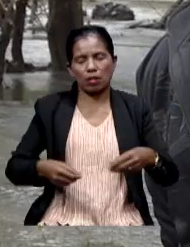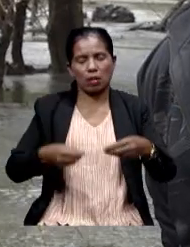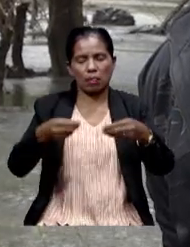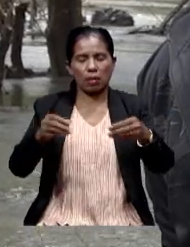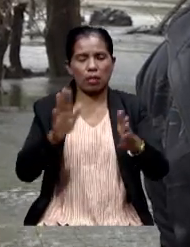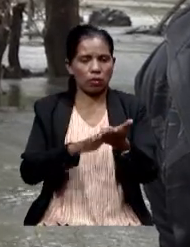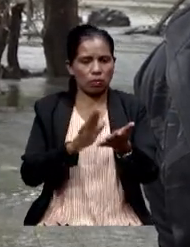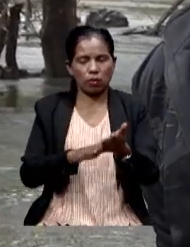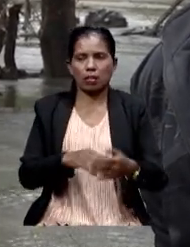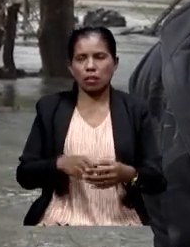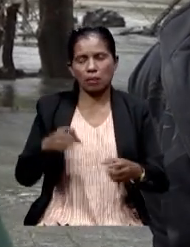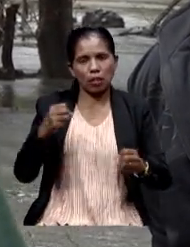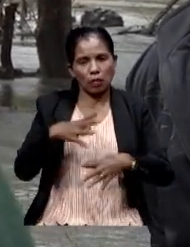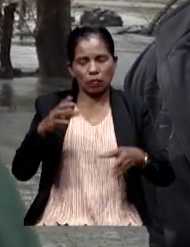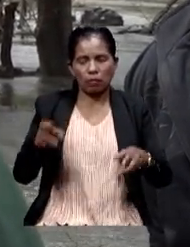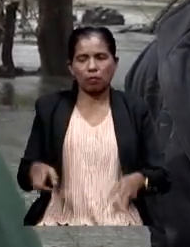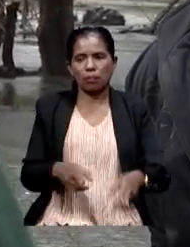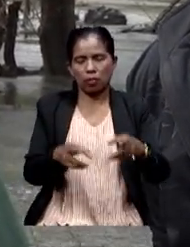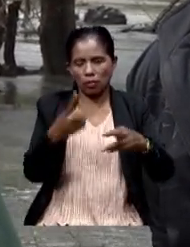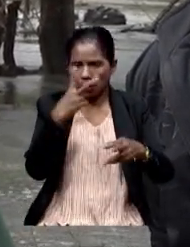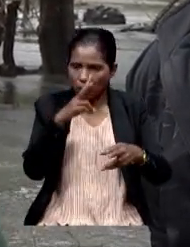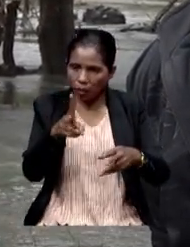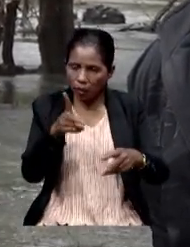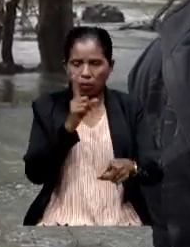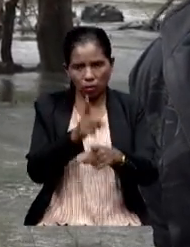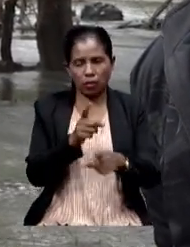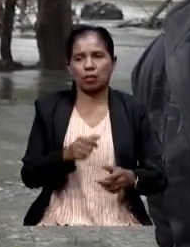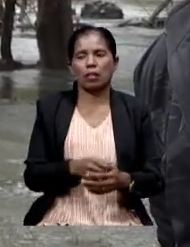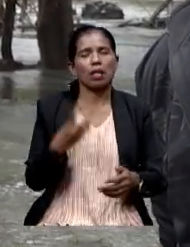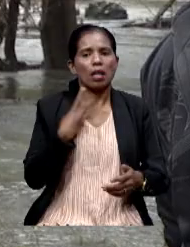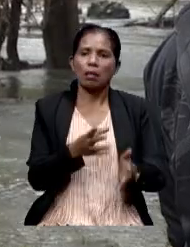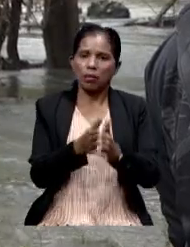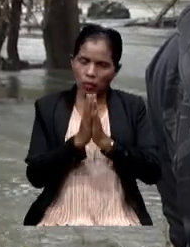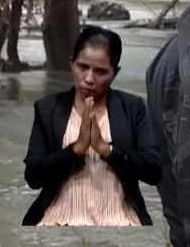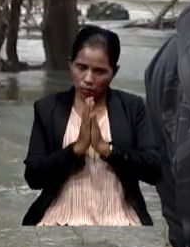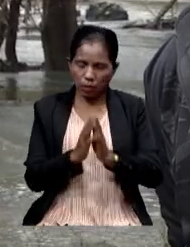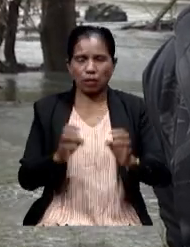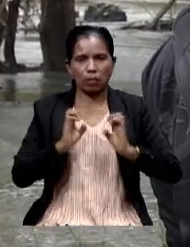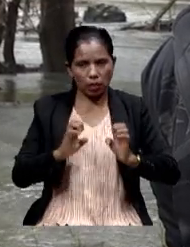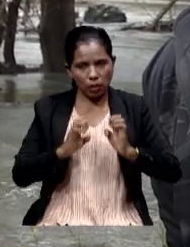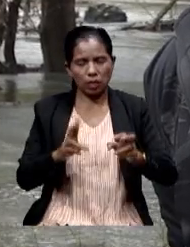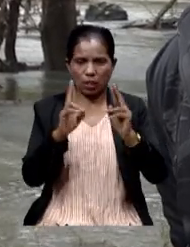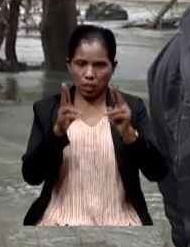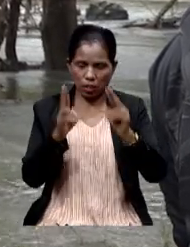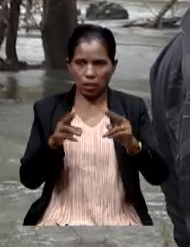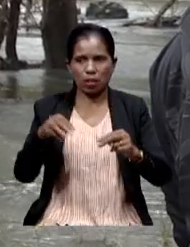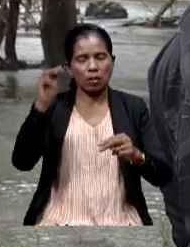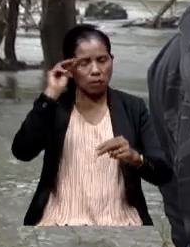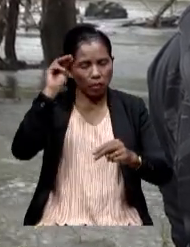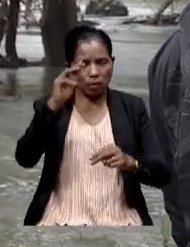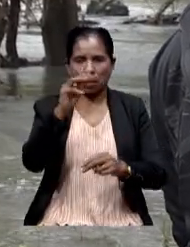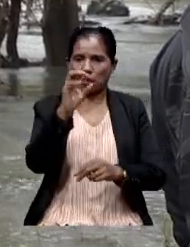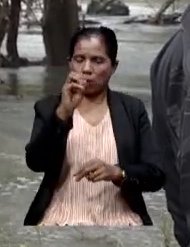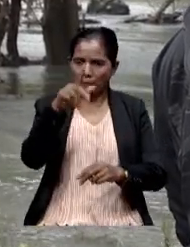motan tambah itu bocor to ras kena hari rasi kidane we ami husu urgentemente ba minister obras